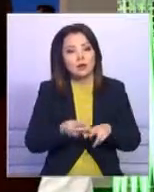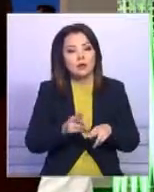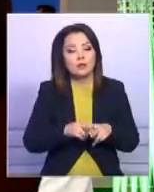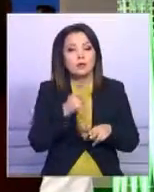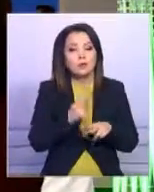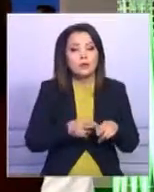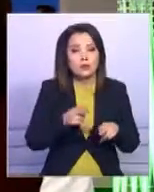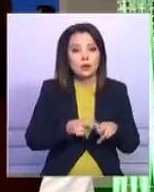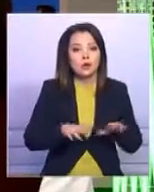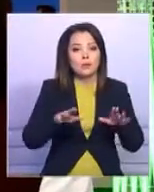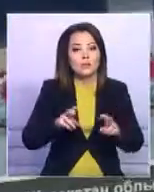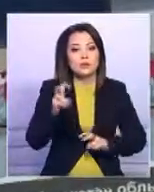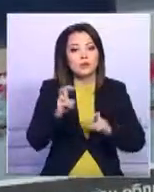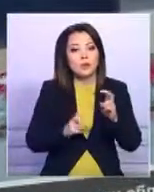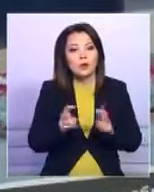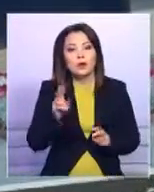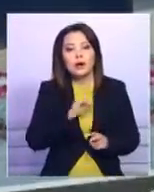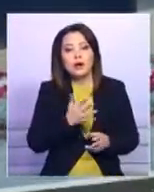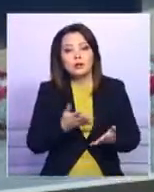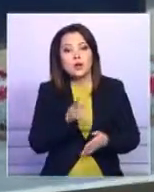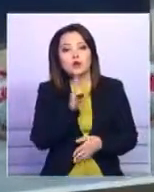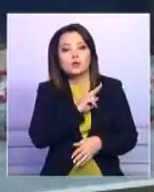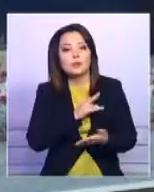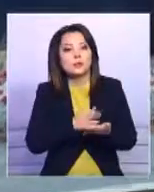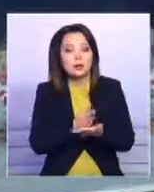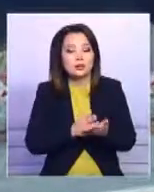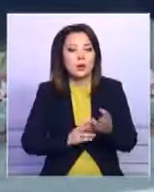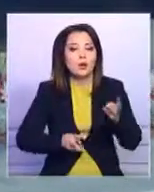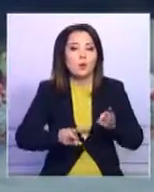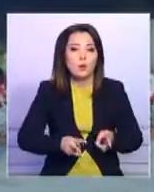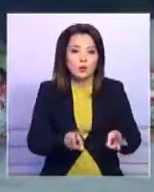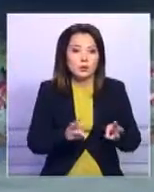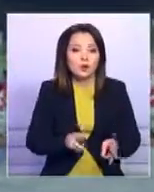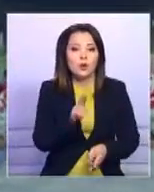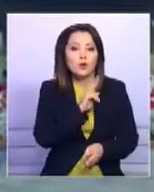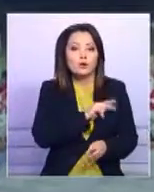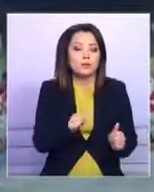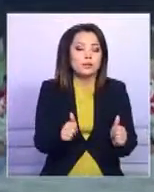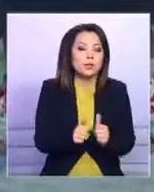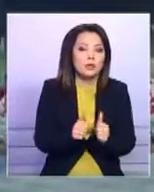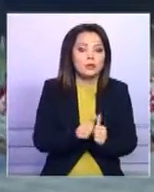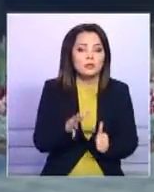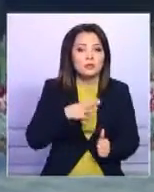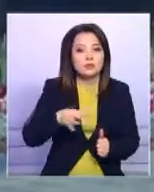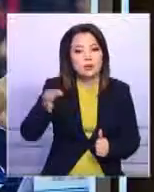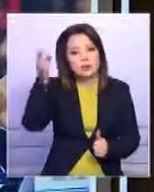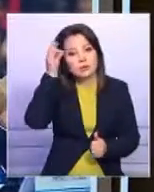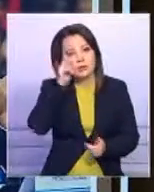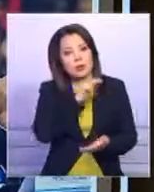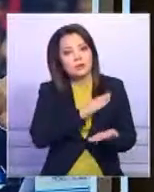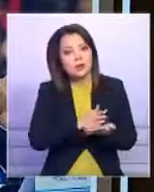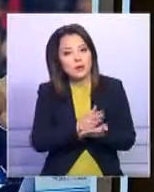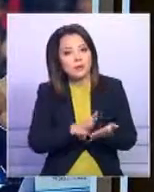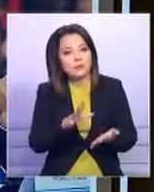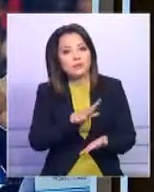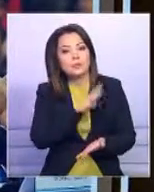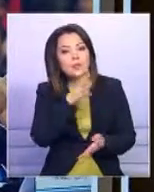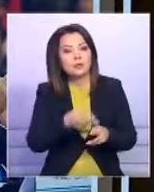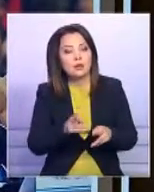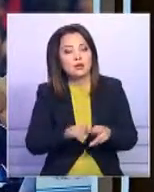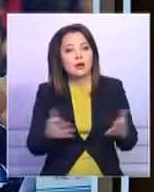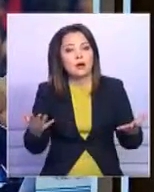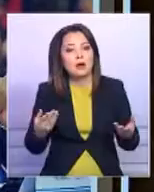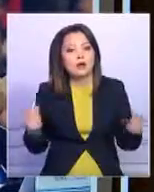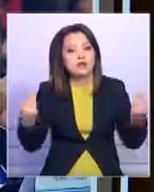металлургия зауытында ол кісі қандай қызметте істеді, жаңа оттың жанында жұмыс істегені, онында сондай қызметте жұмыс істеген кезде қандай